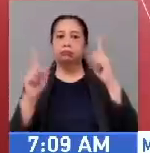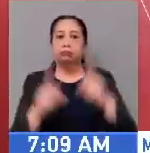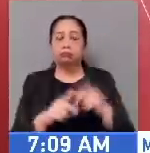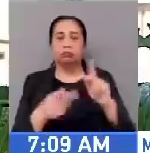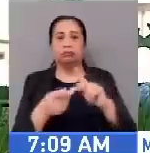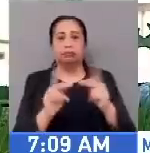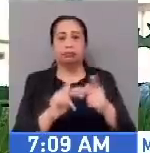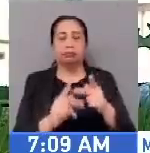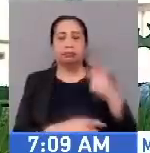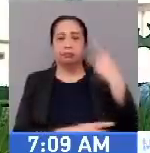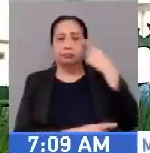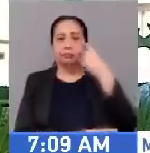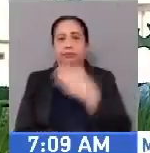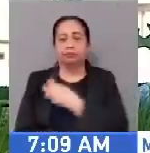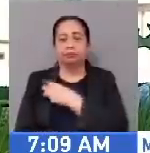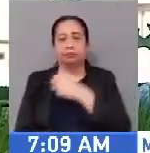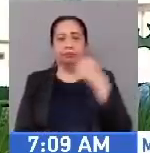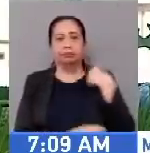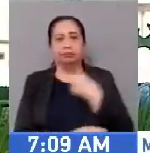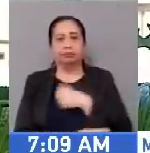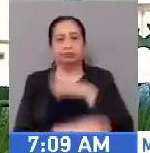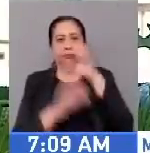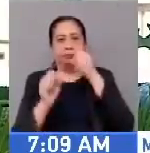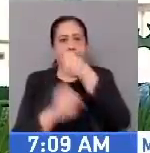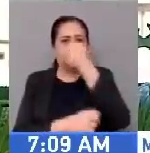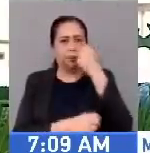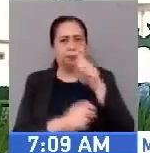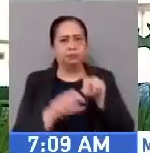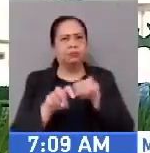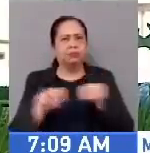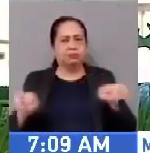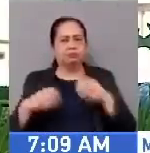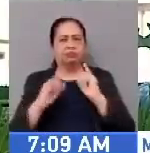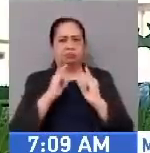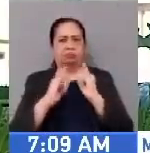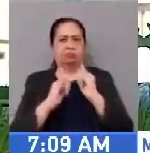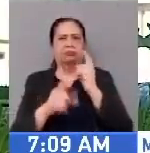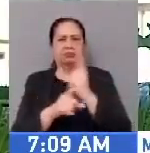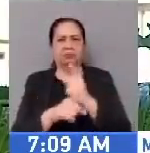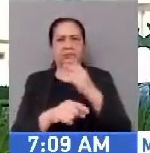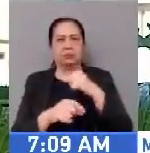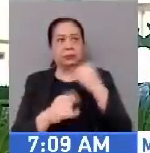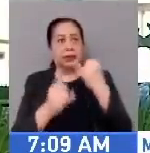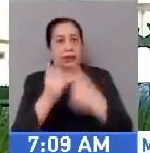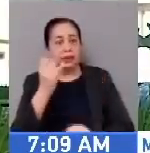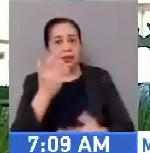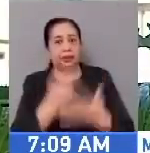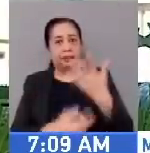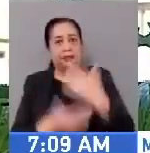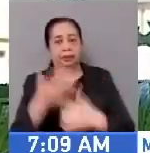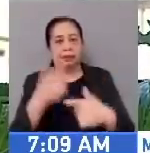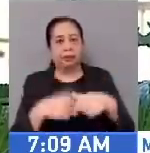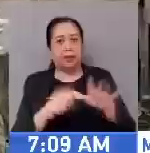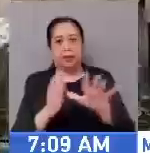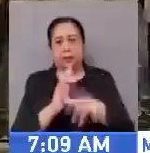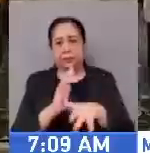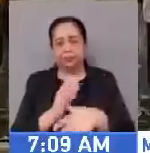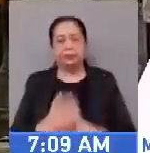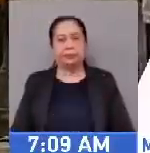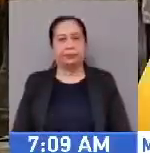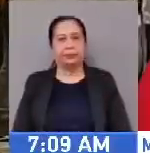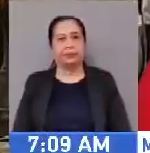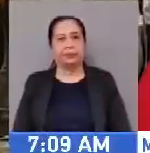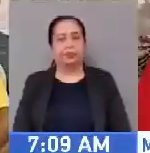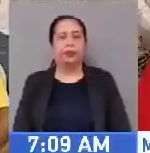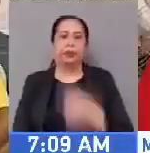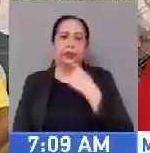at Senate President Tito Soto na gawin nilang panel interview ang dapat sana'y huling debate ng Commission on Election. Sinabi nila yan